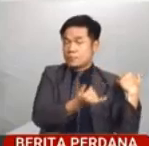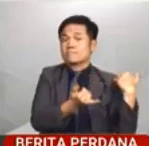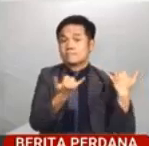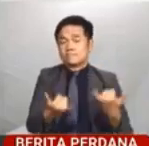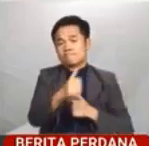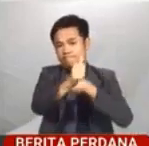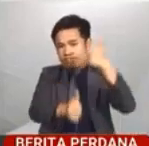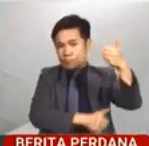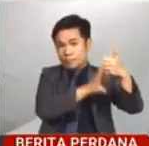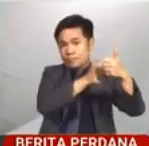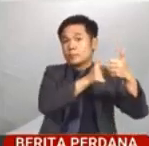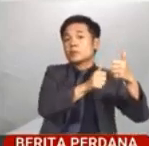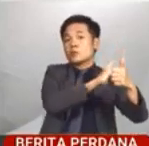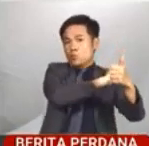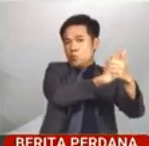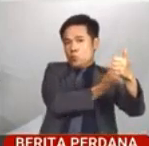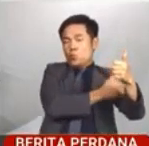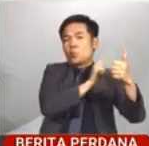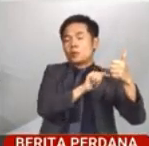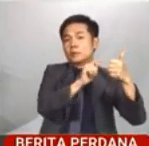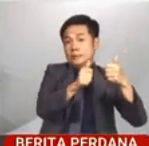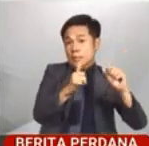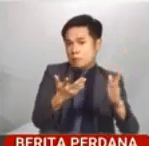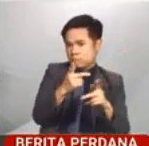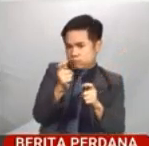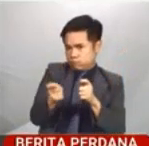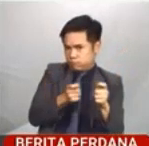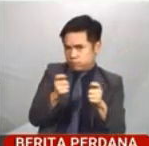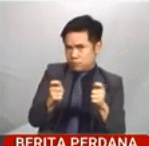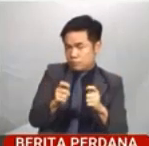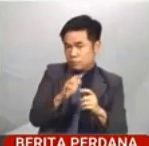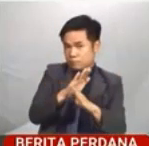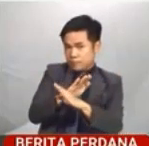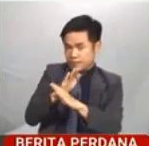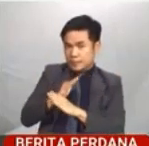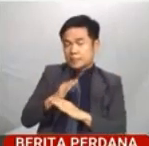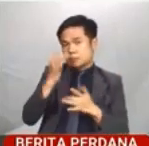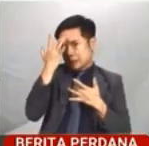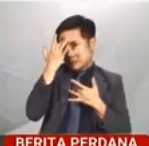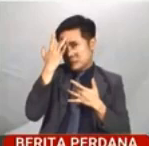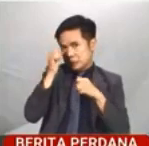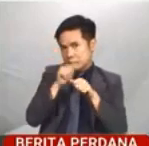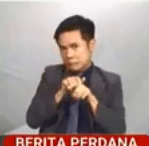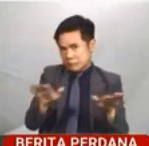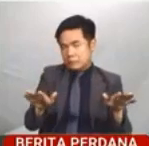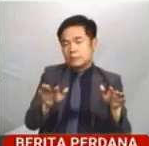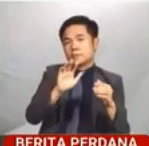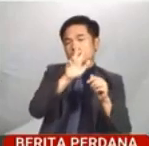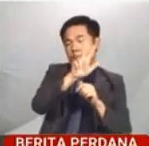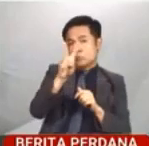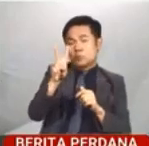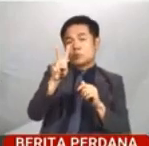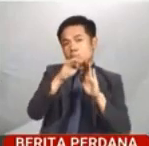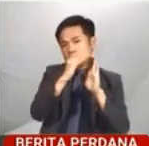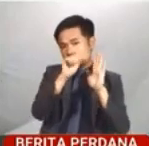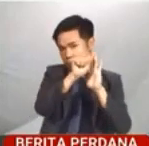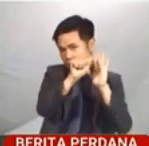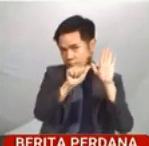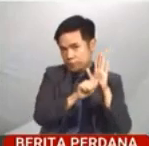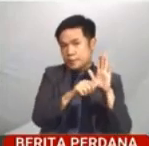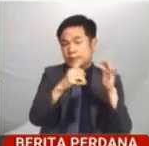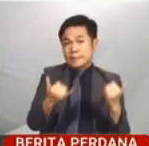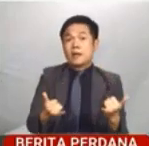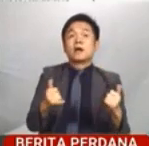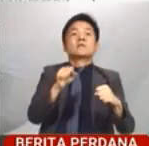dewasa SM3 atau pencegahan dan pengelolaan penyakit berjangkit atau 342 justru majelis keselamatan negara MKN